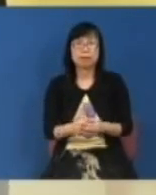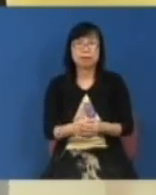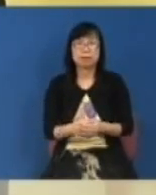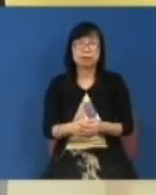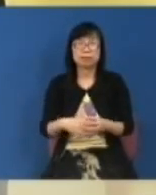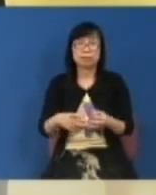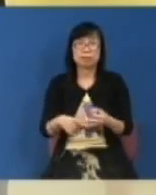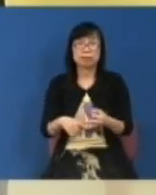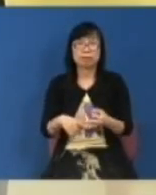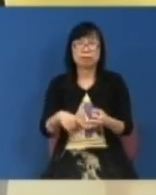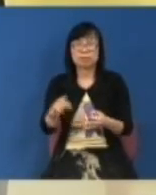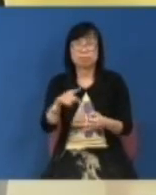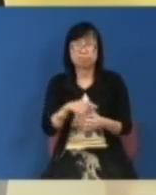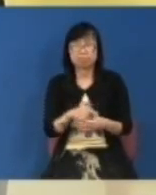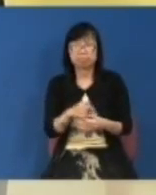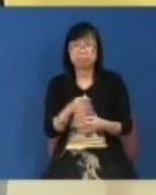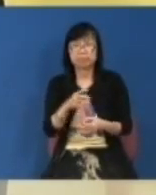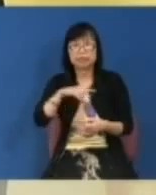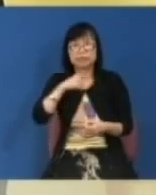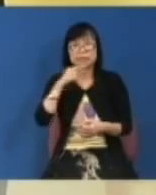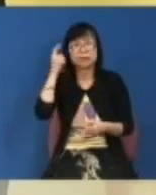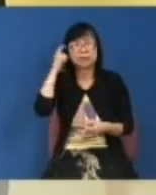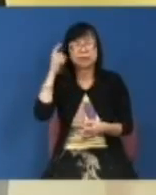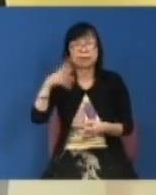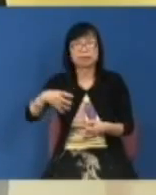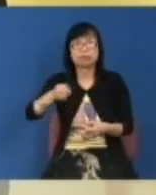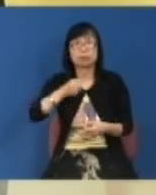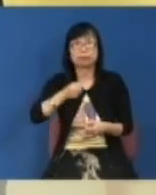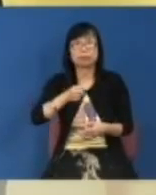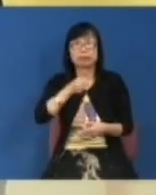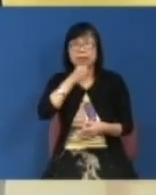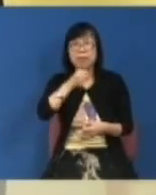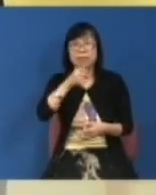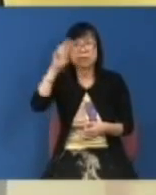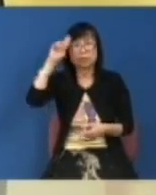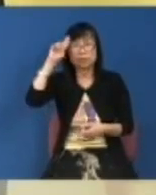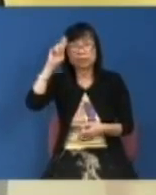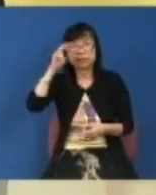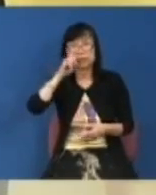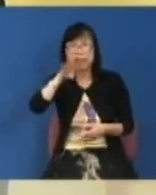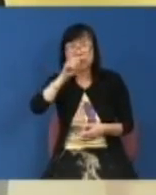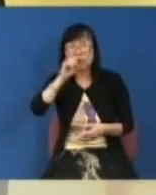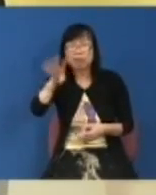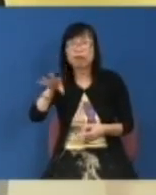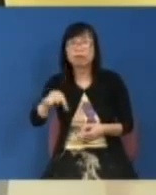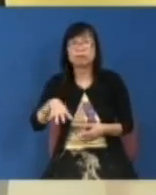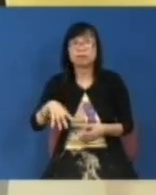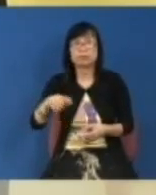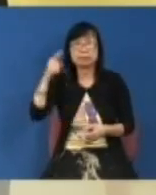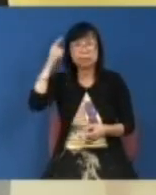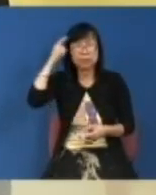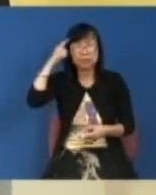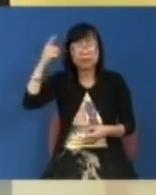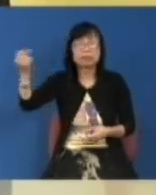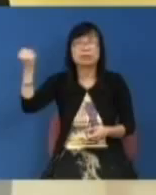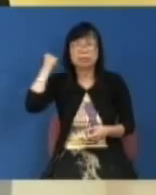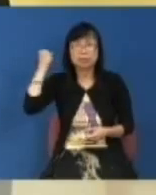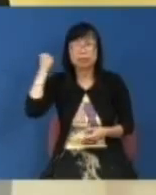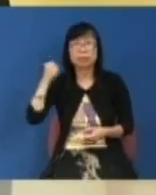啫嘛，係咪啊？咁點搞啊？你成日都話要理性，理性嘅力量係你嘅分析嘅能力